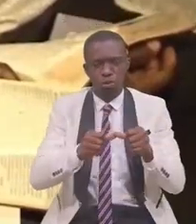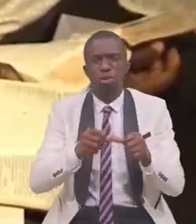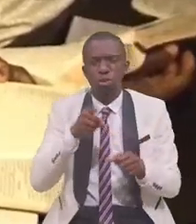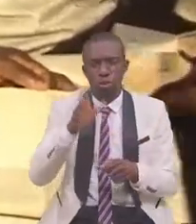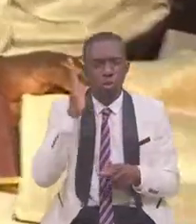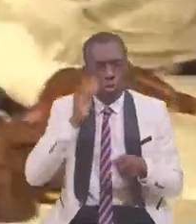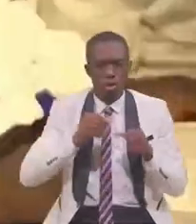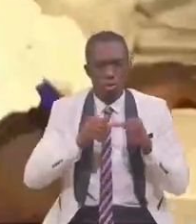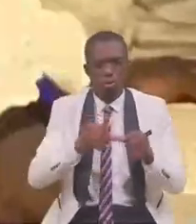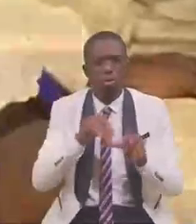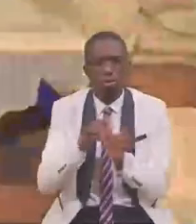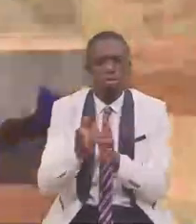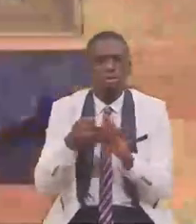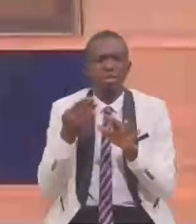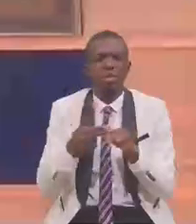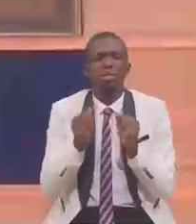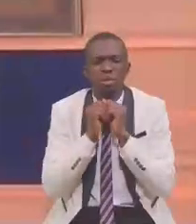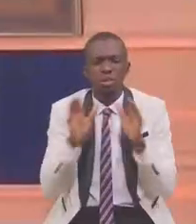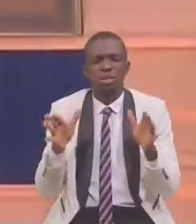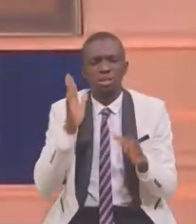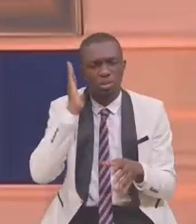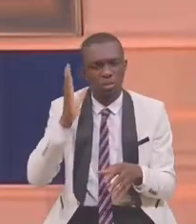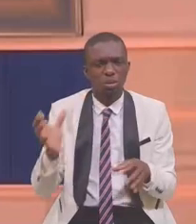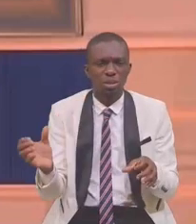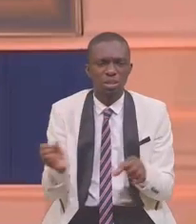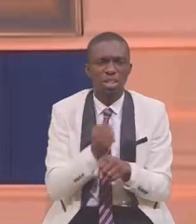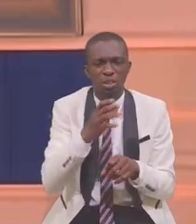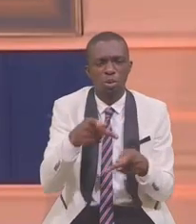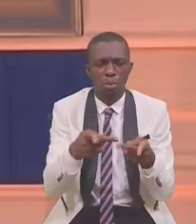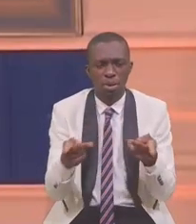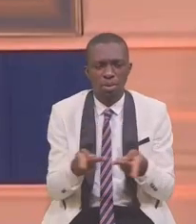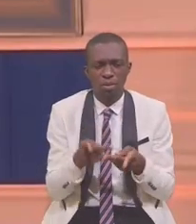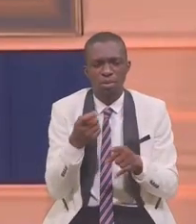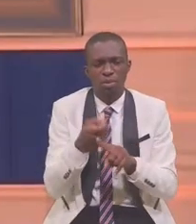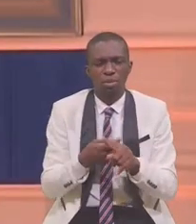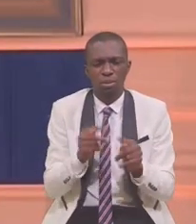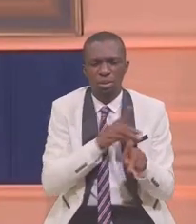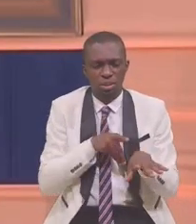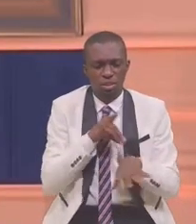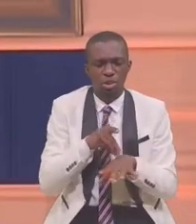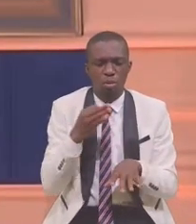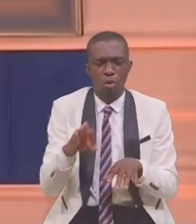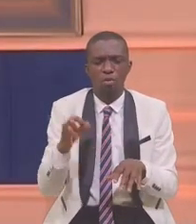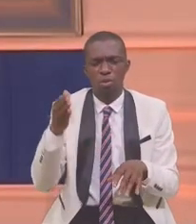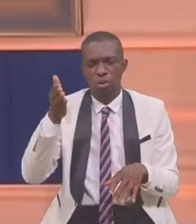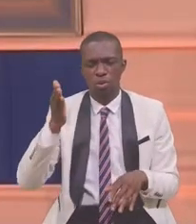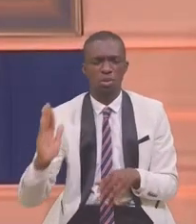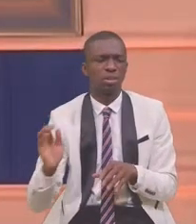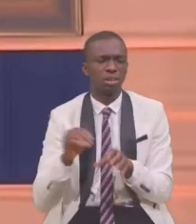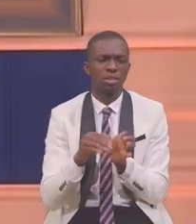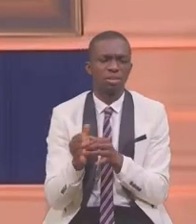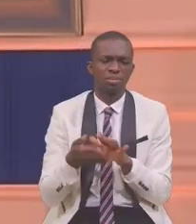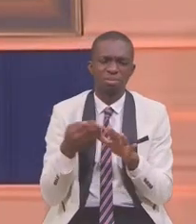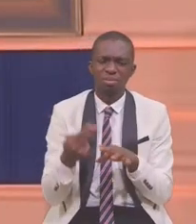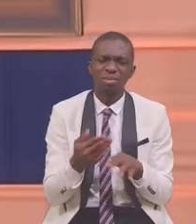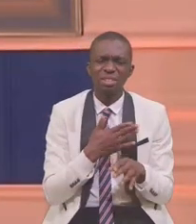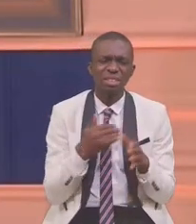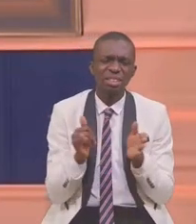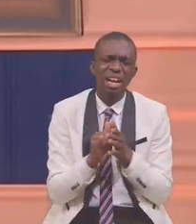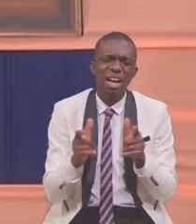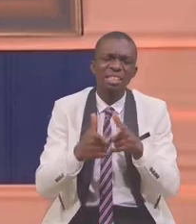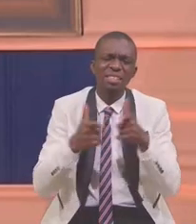votre place du royaume au nom de Jésus-Christ. Et cette grande sanctification pour laquelle Jésus a